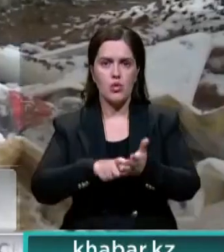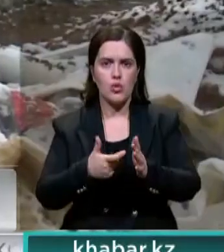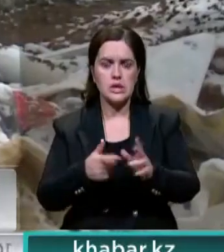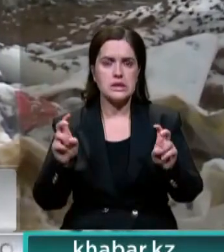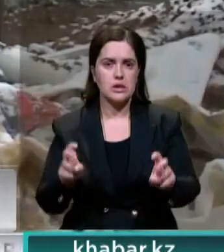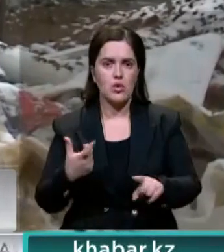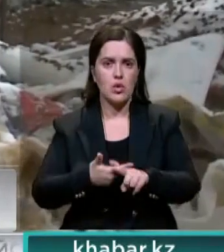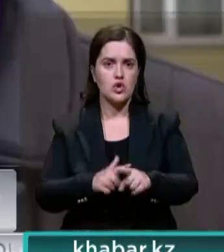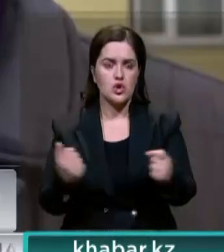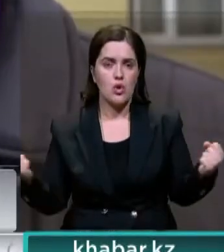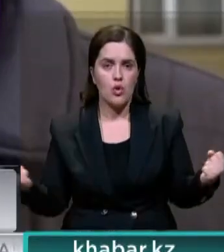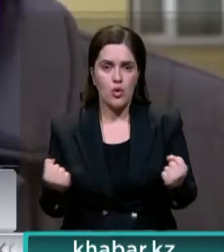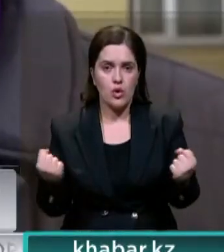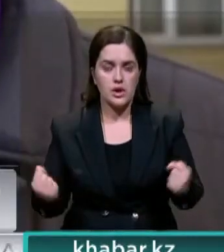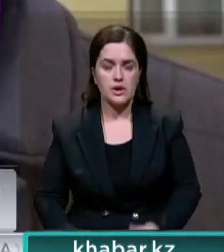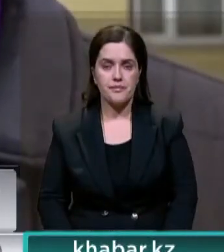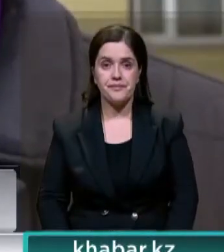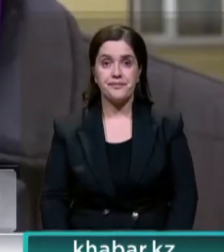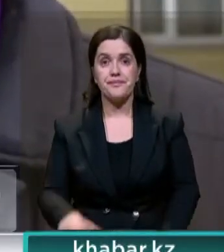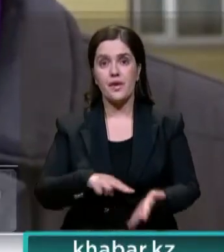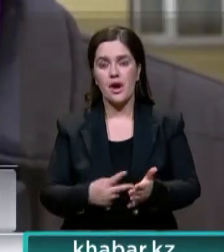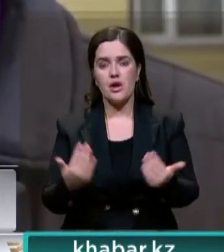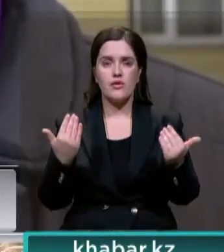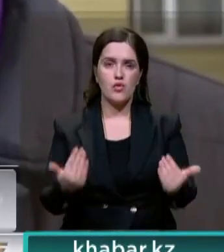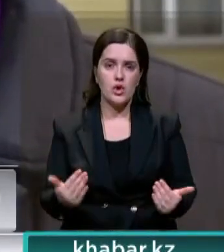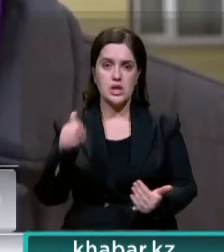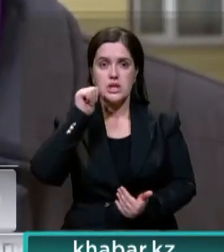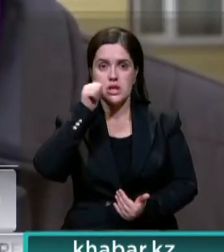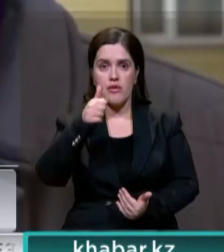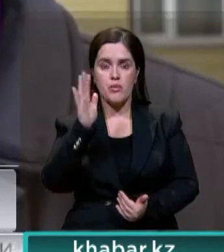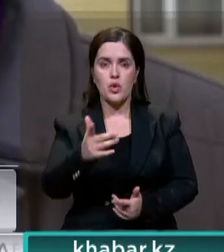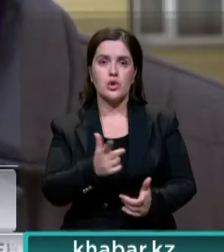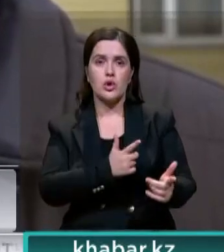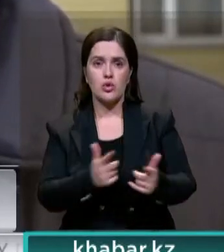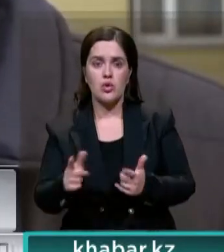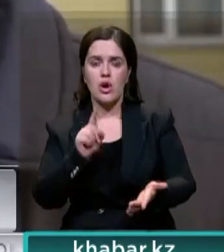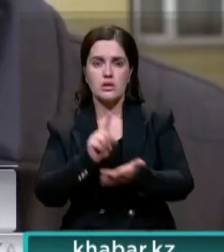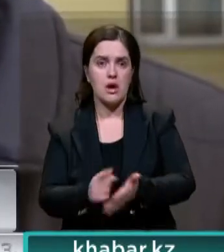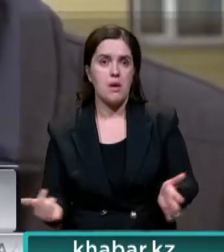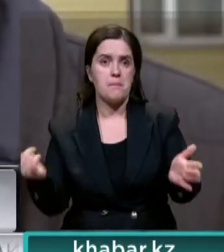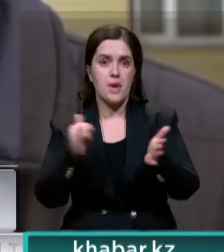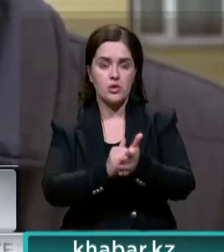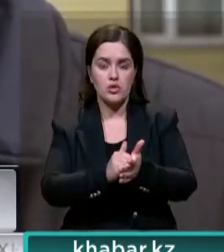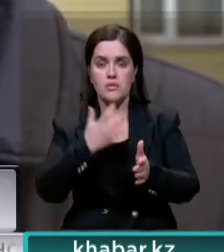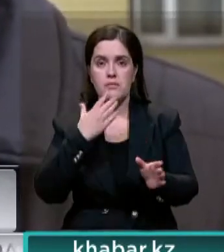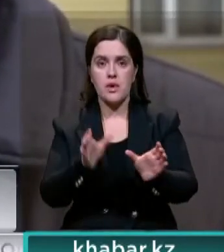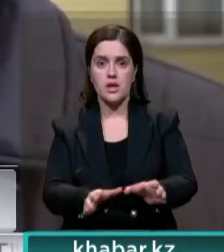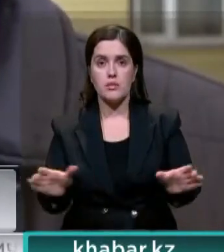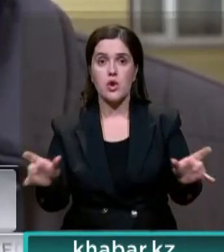холодно. Планируем сегодня-завтра запустить все сети и должны подключить отопление. Сейчас в